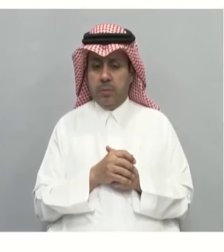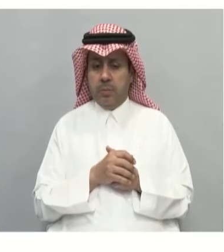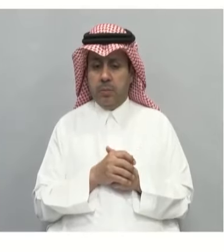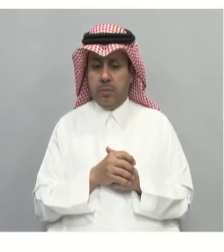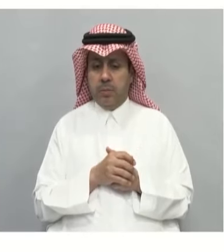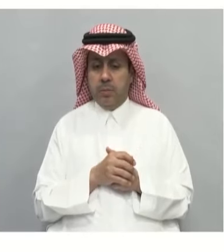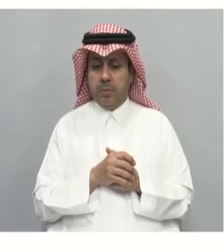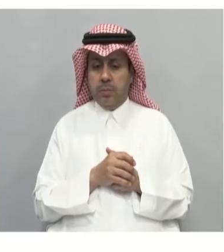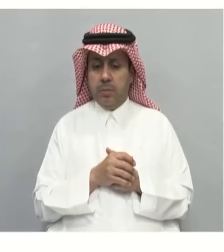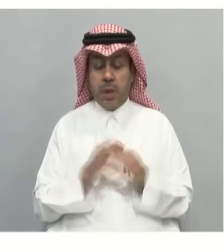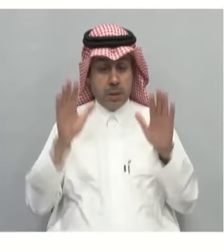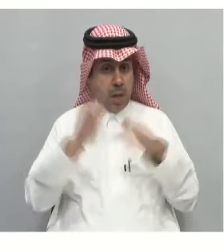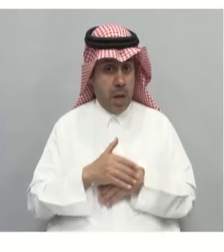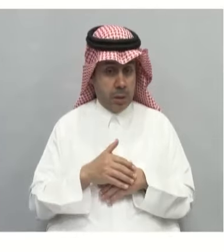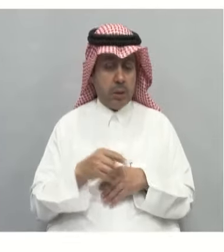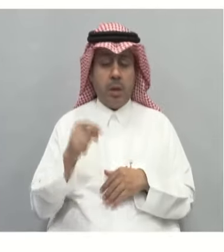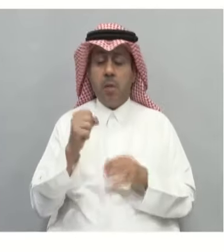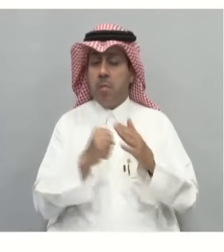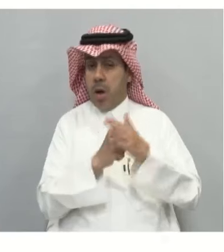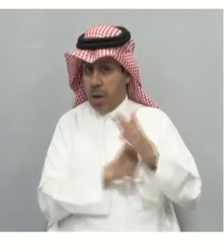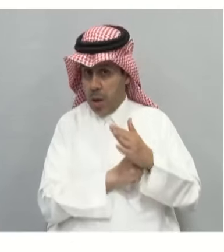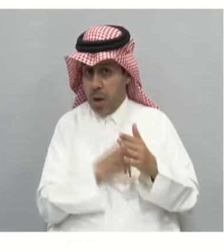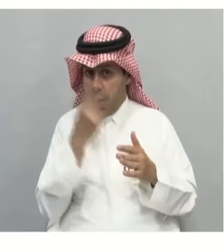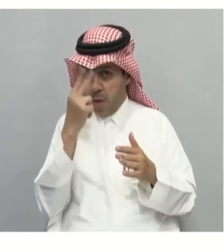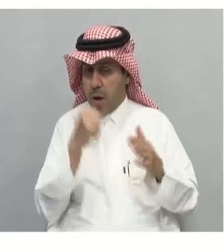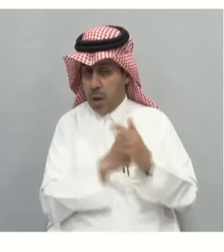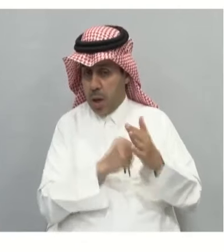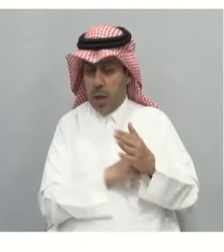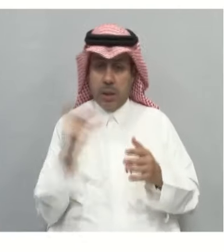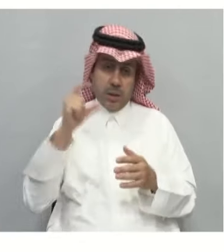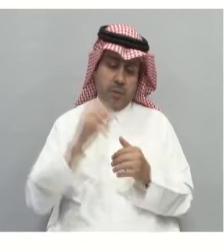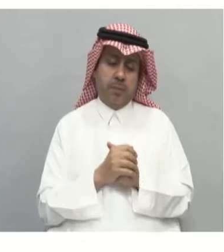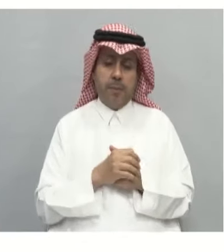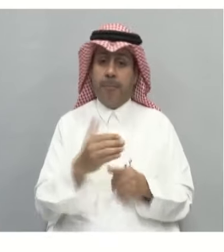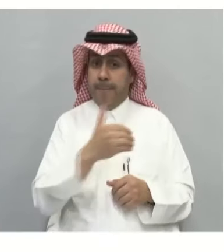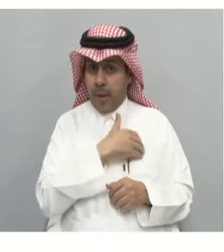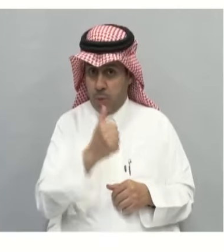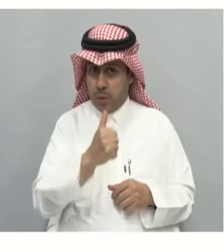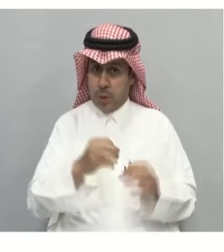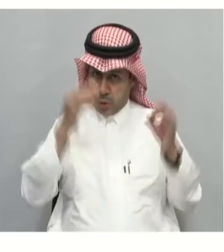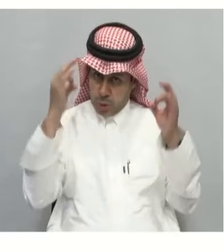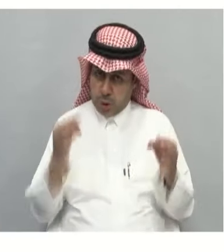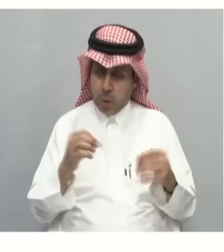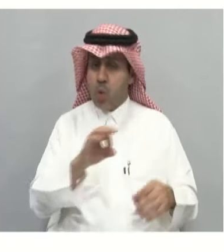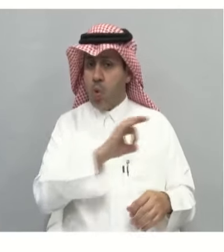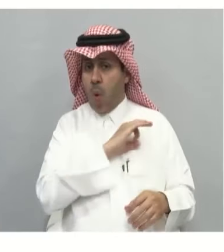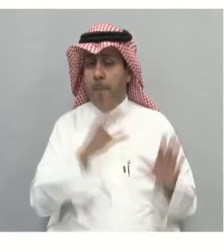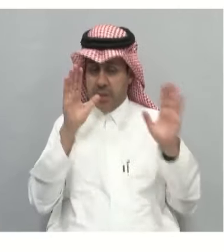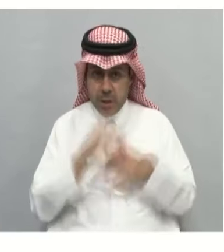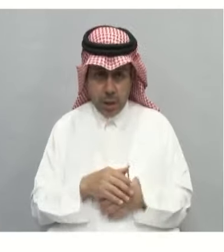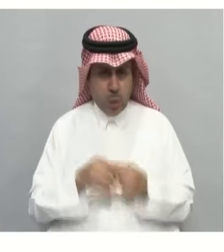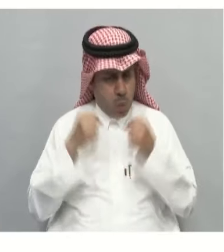اولا الصلاه هي الركن الثاني من اركان الاسلام والمؤمن الصادق يحبها ويحرص عليها